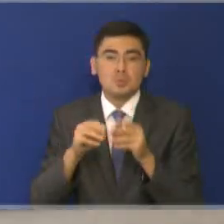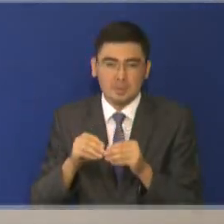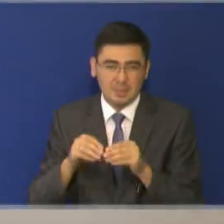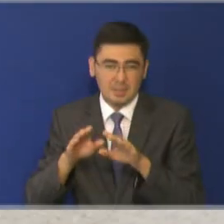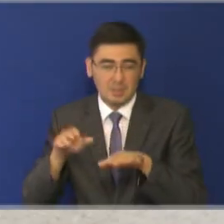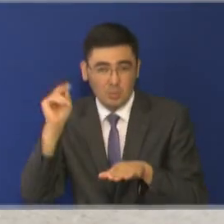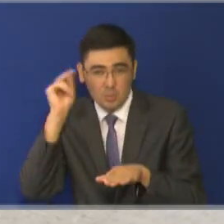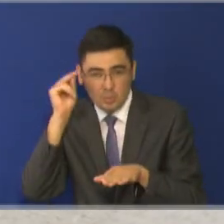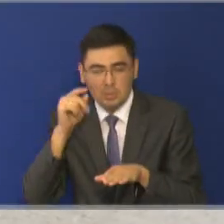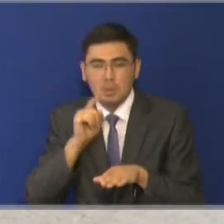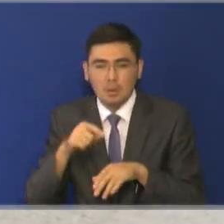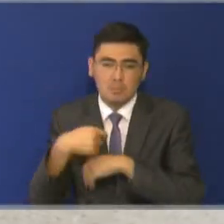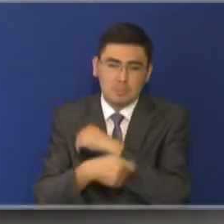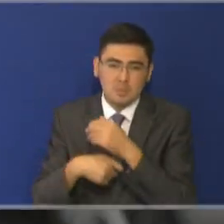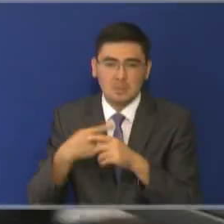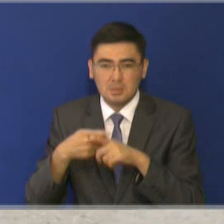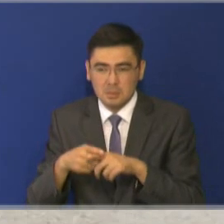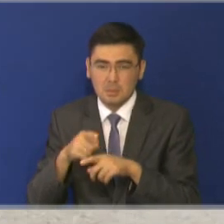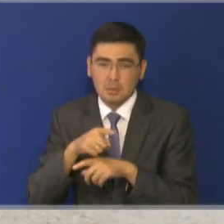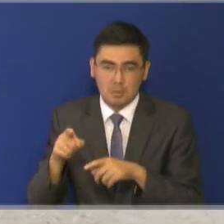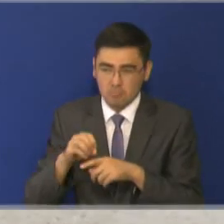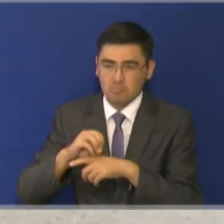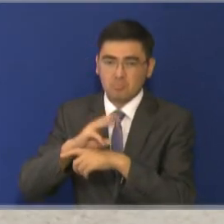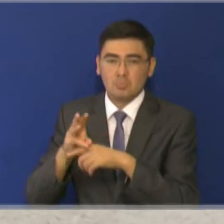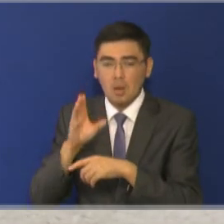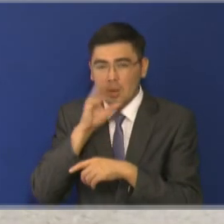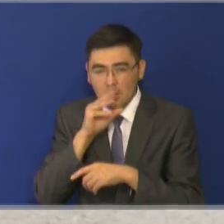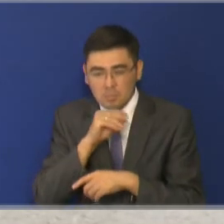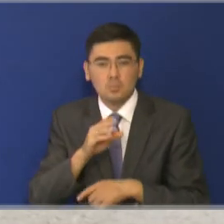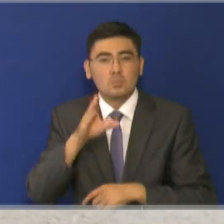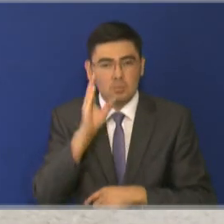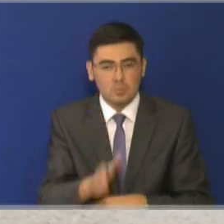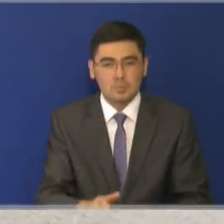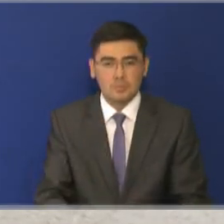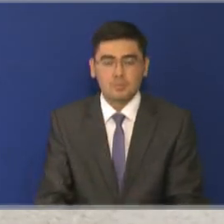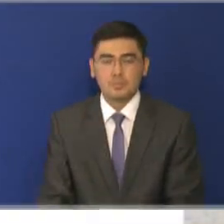өсіруге, материалдық-техникалық базаны нығайтуға мүмкіндік беретінін атап өтті.